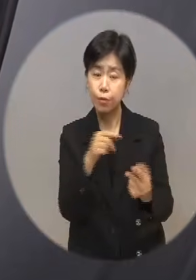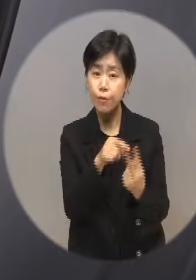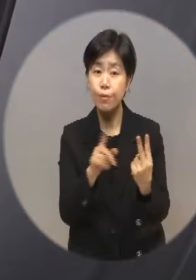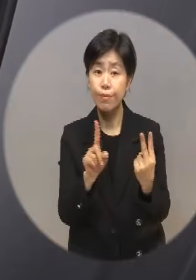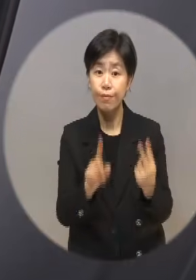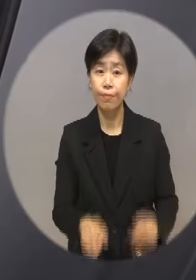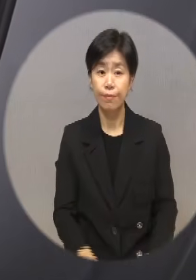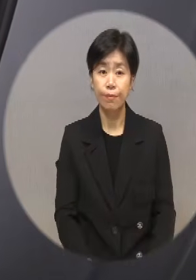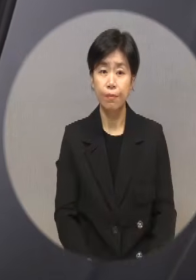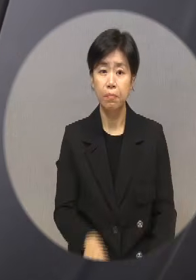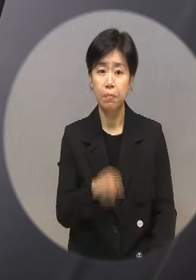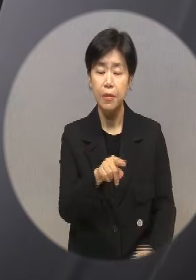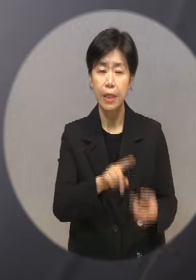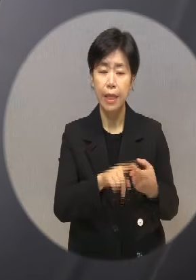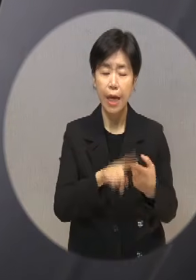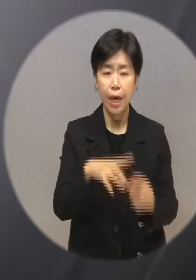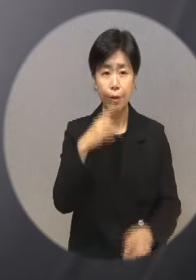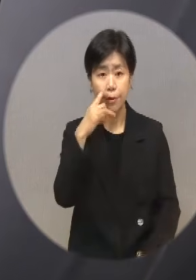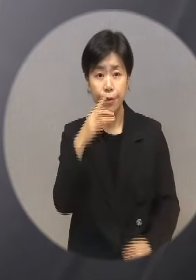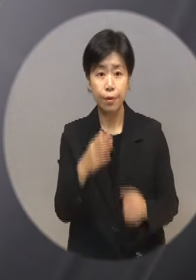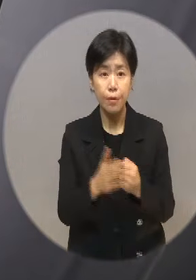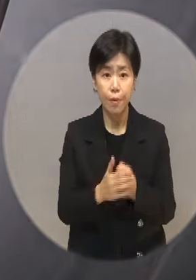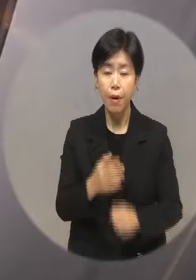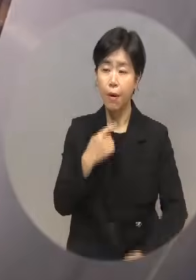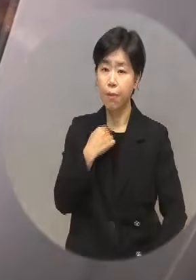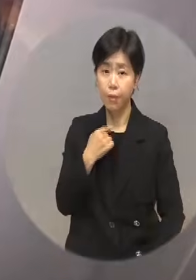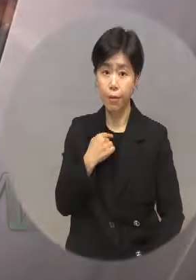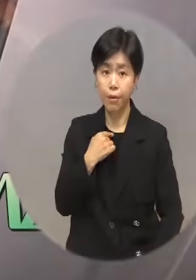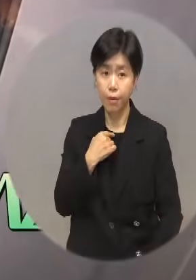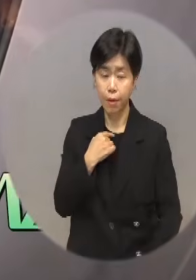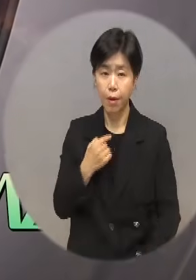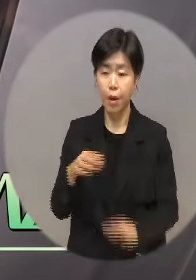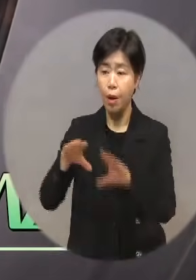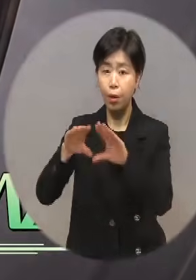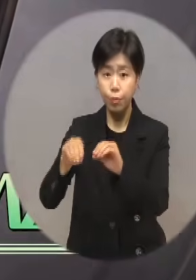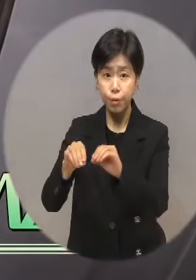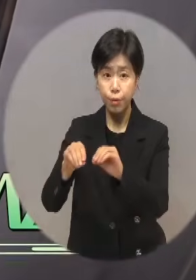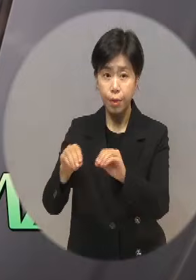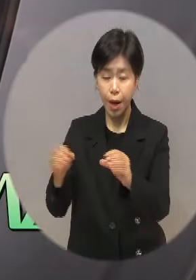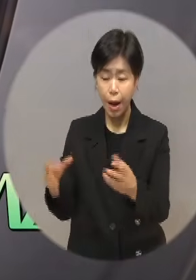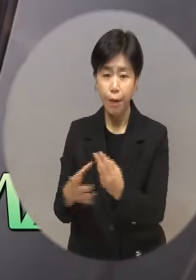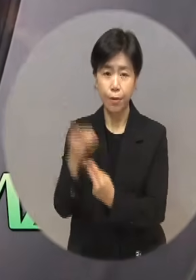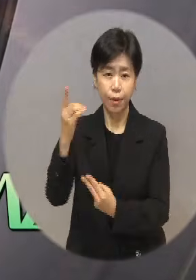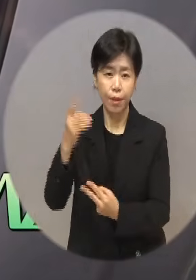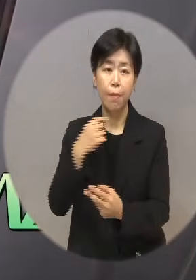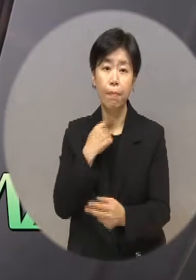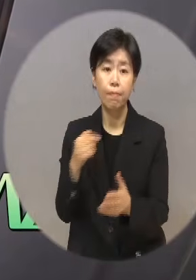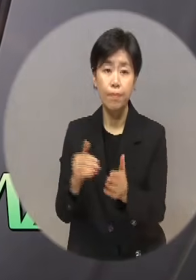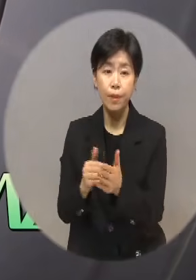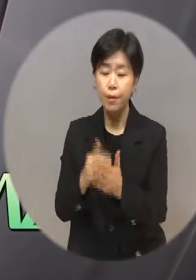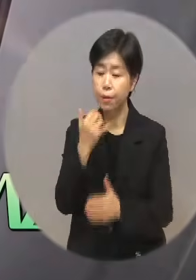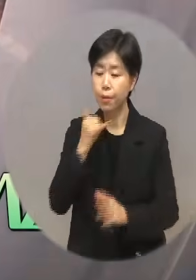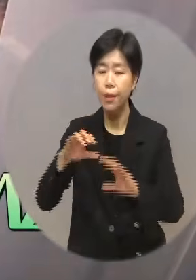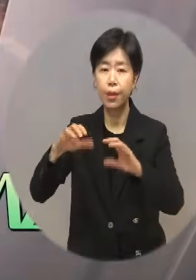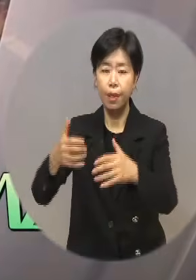질문에 대한 답을 찾기 위해 우리보다 먼저 분단과 통일을 경험한 지구 반대편 독일을